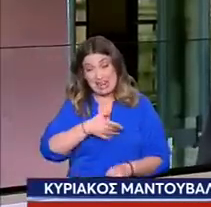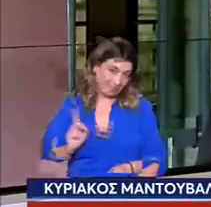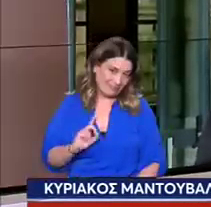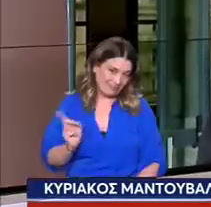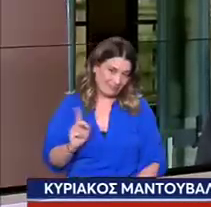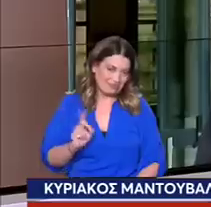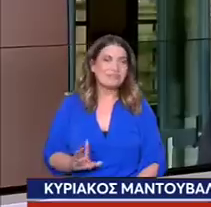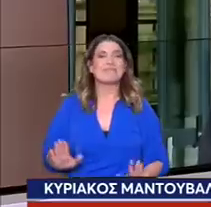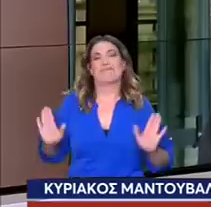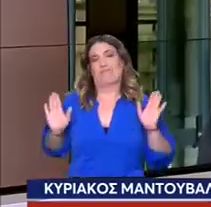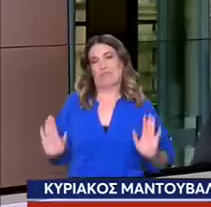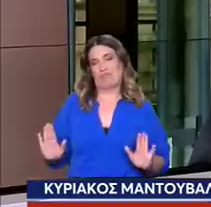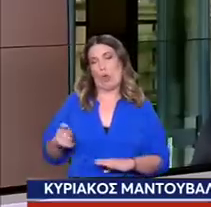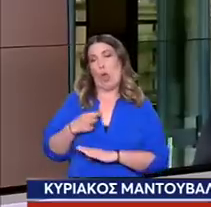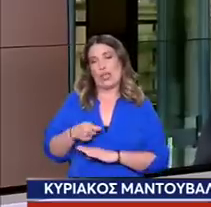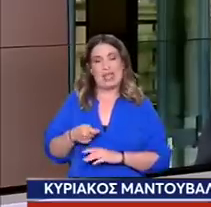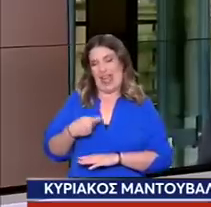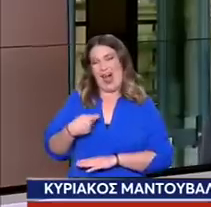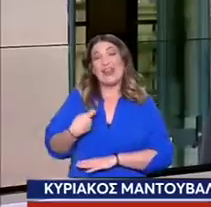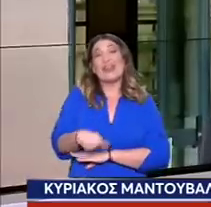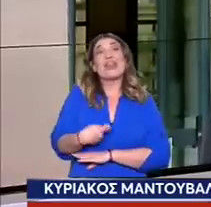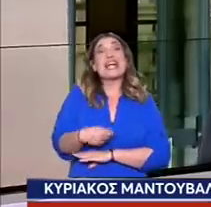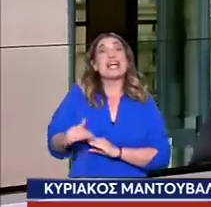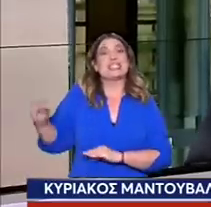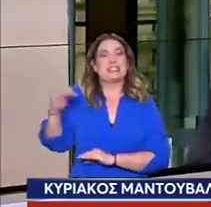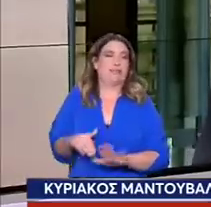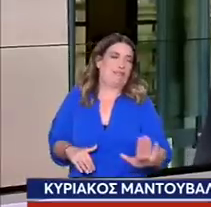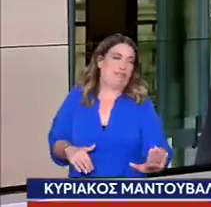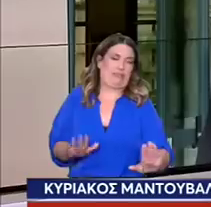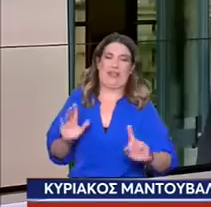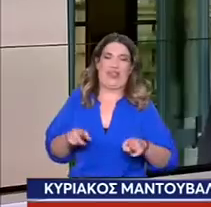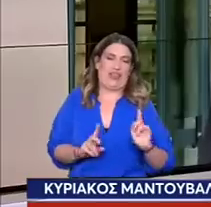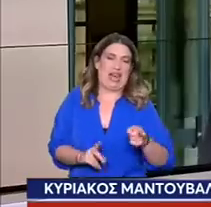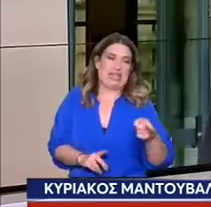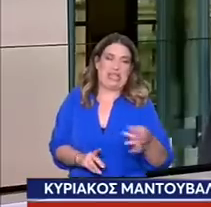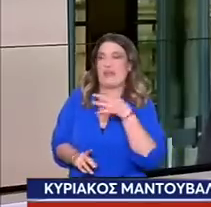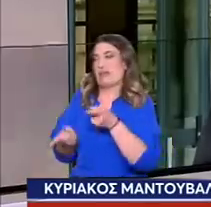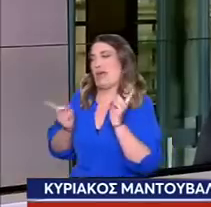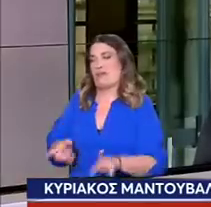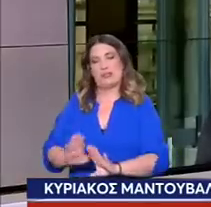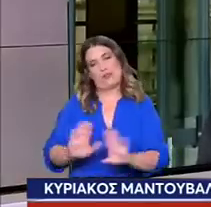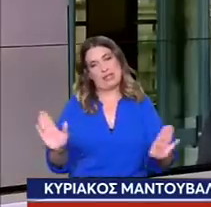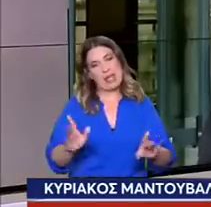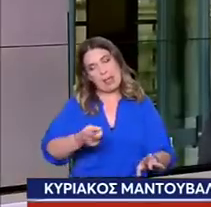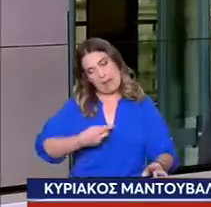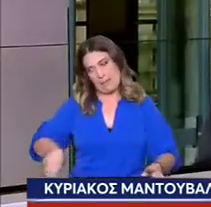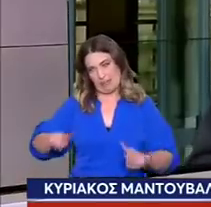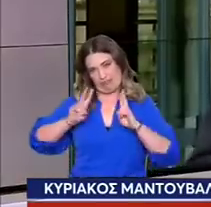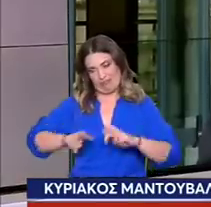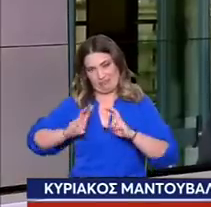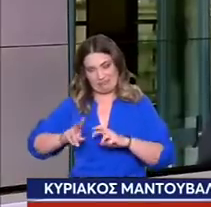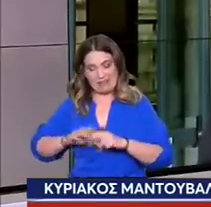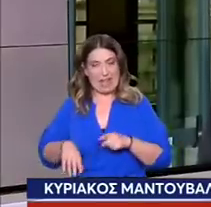η θέση σας να κάνετε τέτοιου τύπου δηλώσεις. Το δικαστήριο ακούει τις καταθέσεις και θα αποφανθεί στο τέλος». Αλλά αυτό ήταν ενδεικτικό